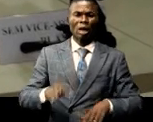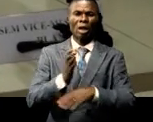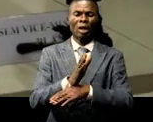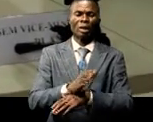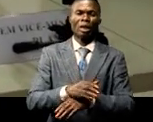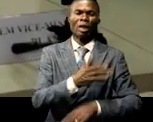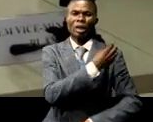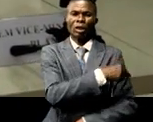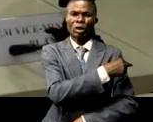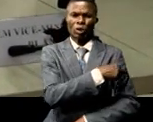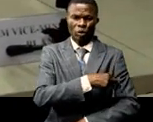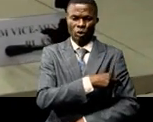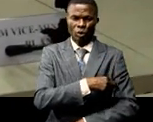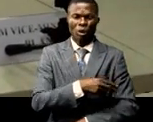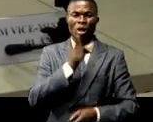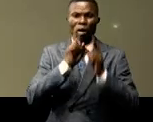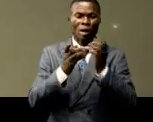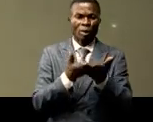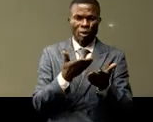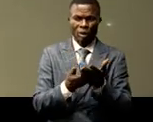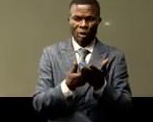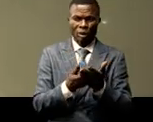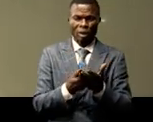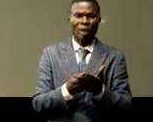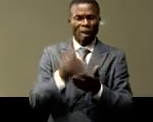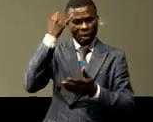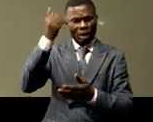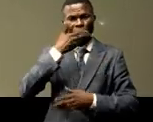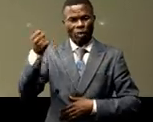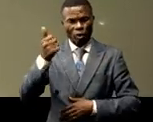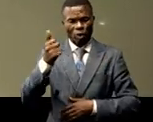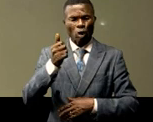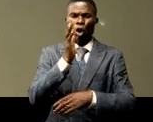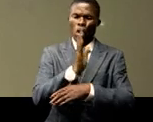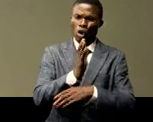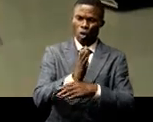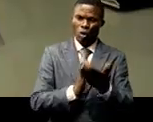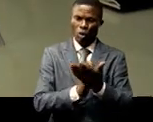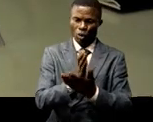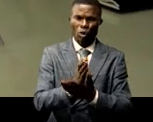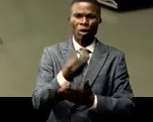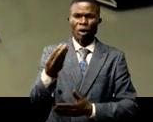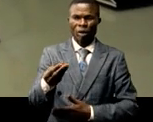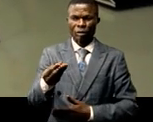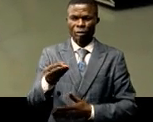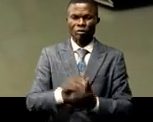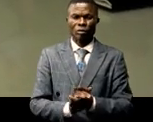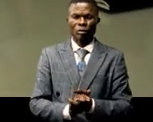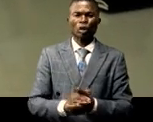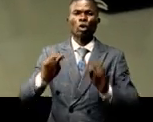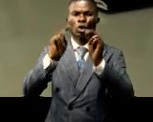Suisse. Au cours de leurs échanges, des directives, la ligne de conduite a été donnée par l'un des warriors